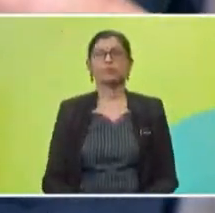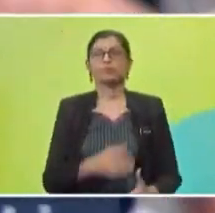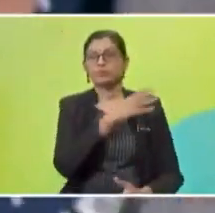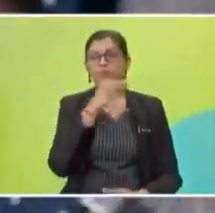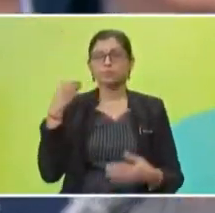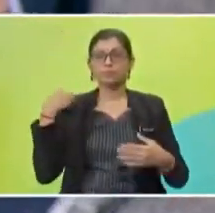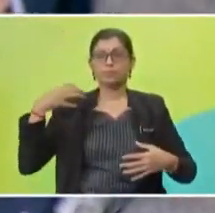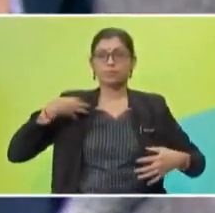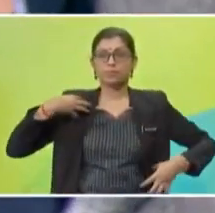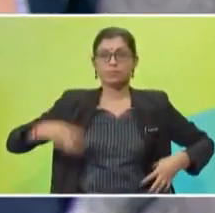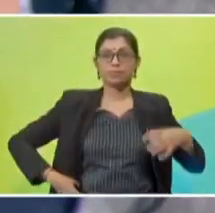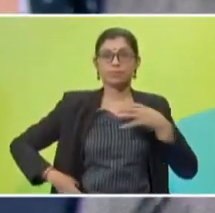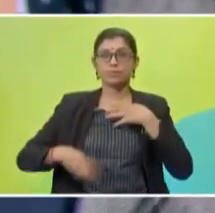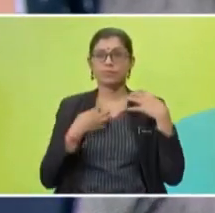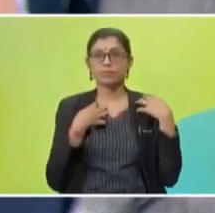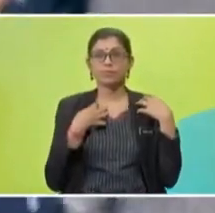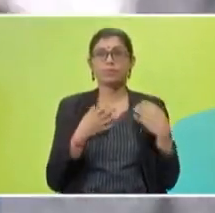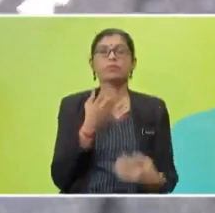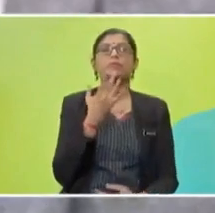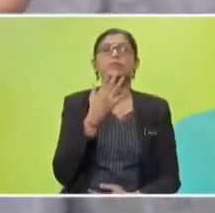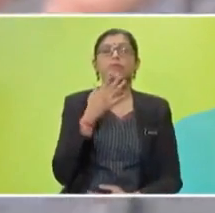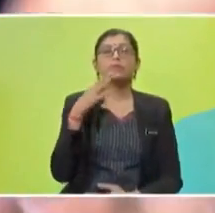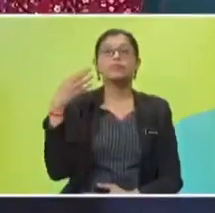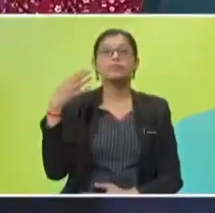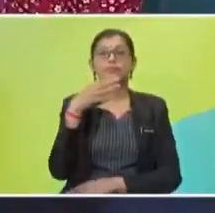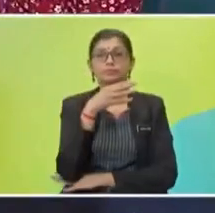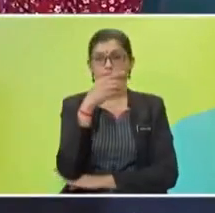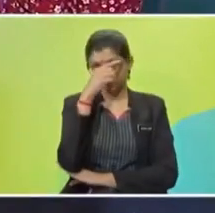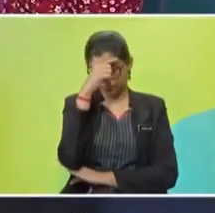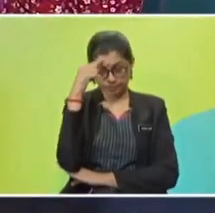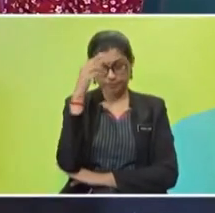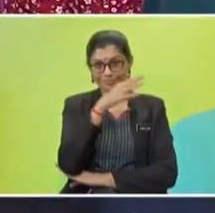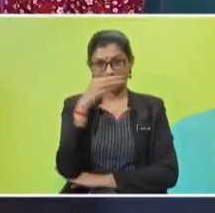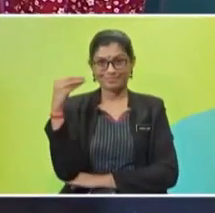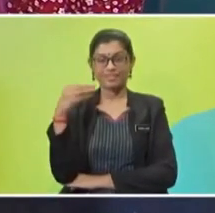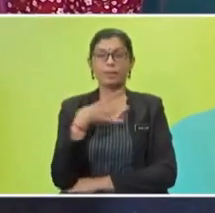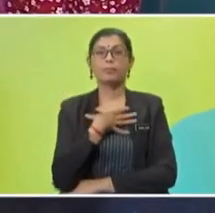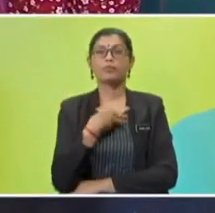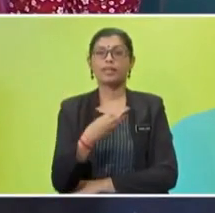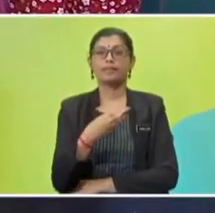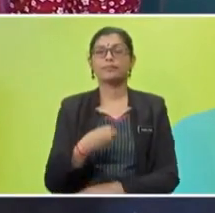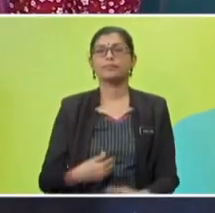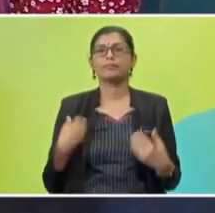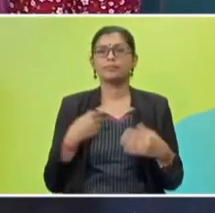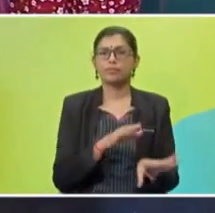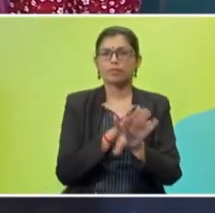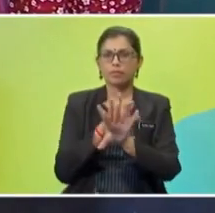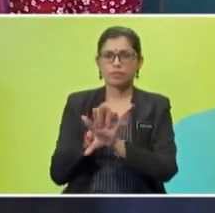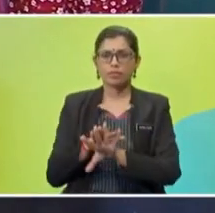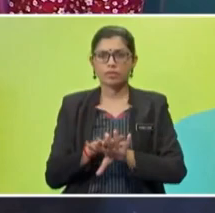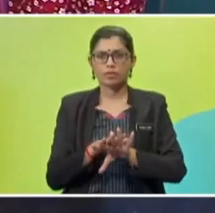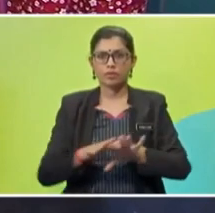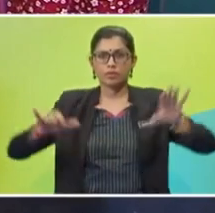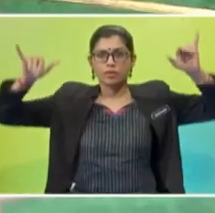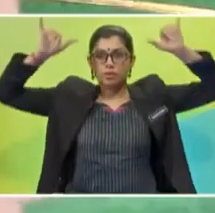corak-corak adek iku gak oke hai kereta lembu di sini Weh ada banyak-banyak nemu Ochi